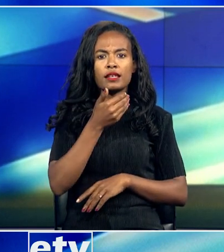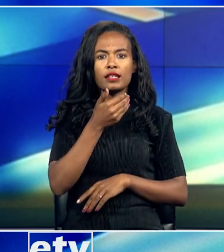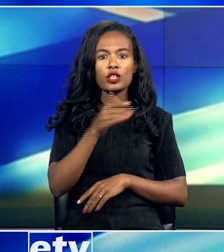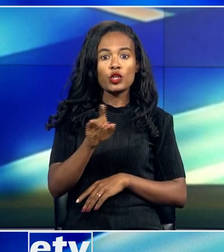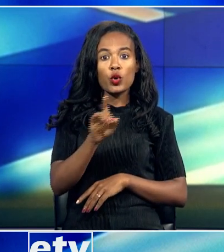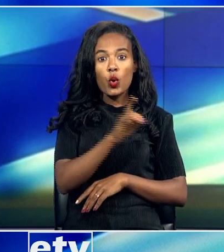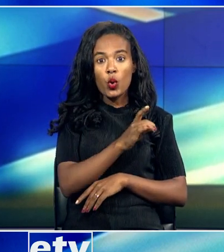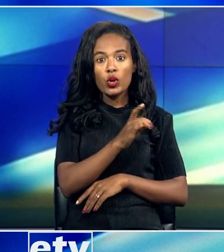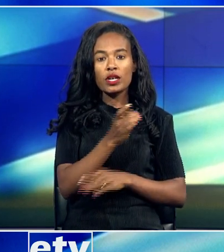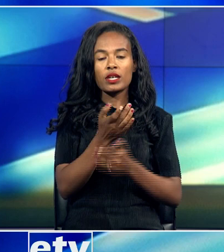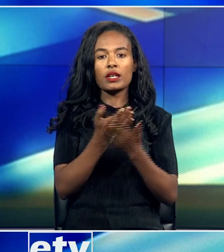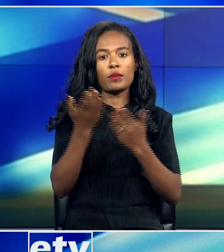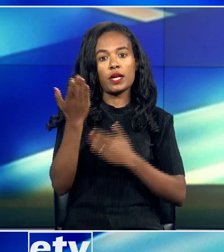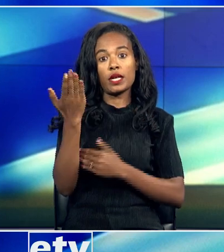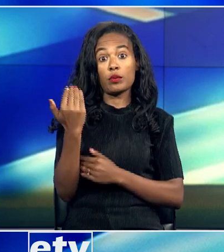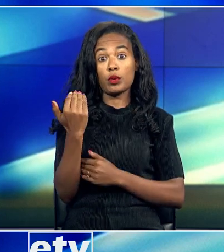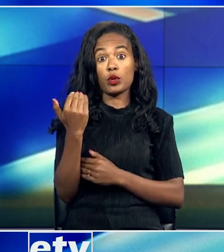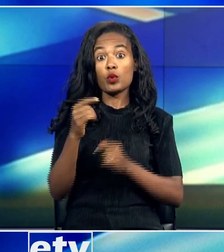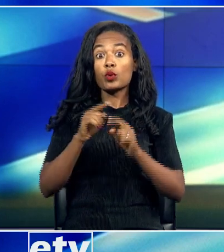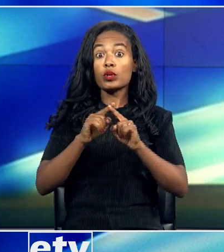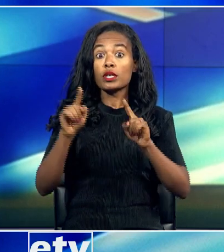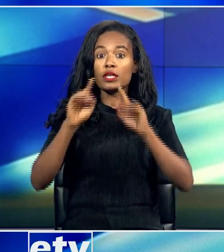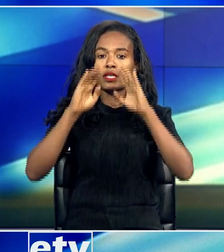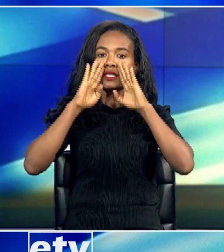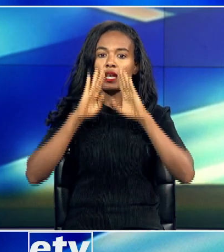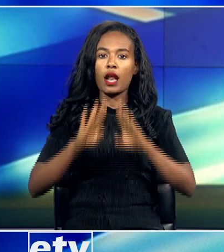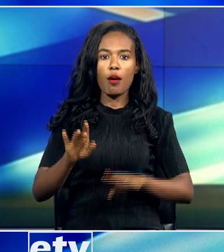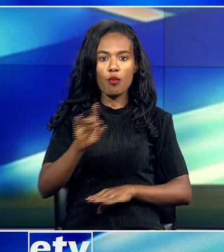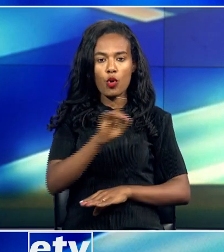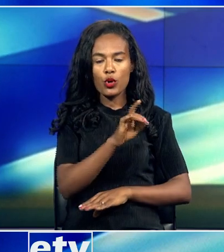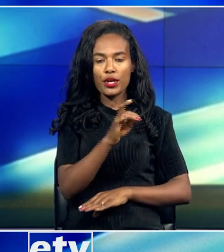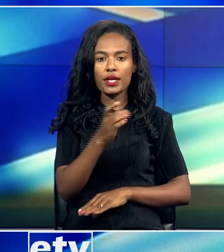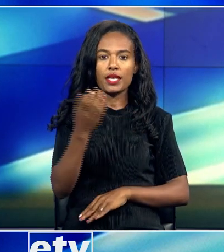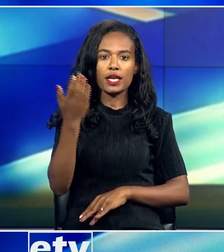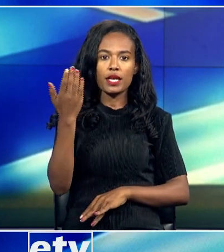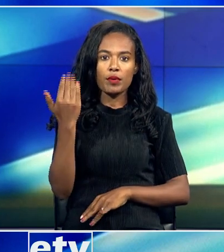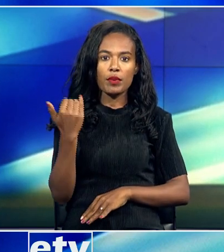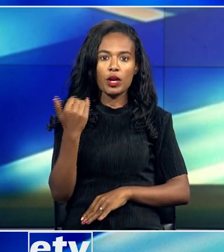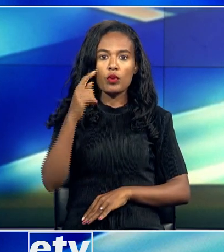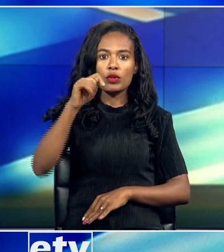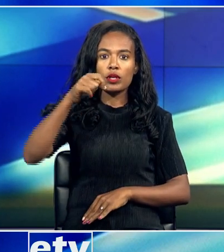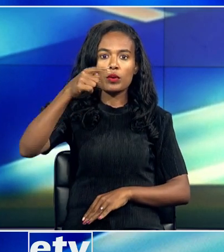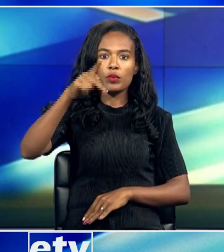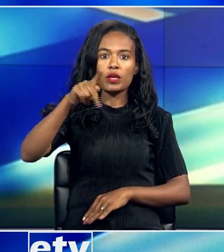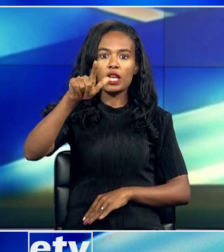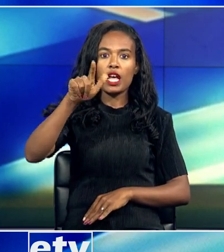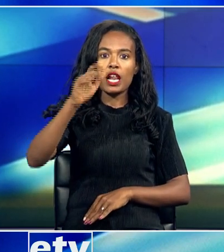የሆነ መዋቅር ነበር የነበረው። ነገርየው ሰላም ሆነ የነበረው የቲፒኤልኤፍ ስፍስብ